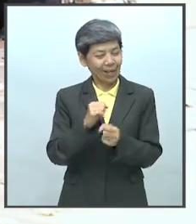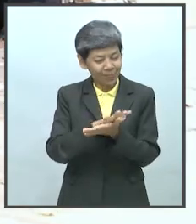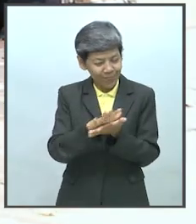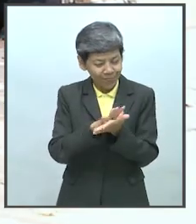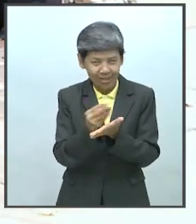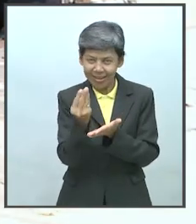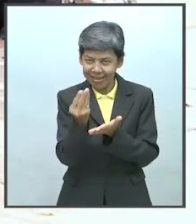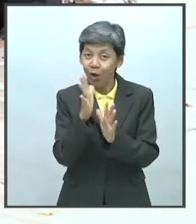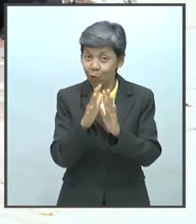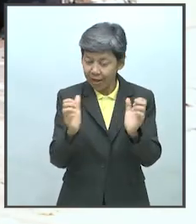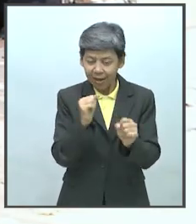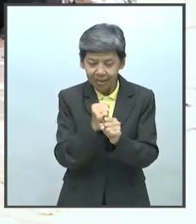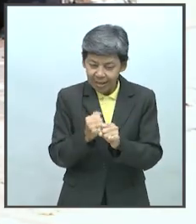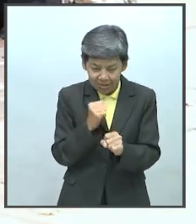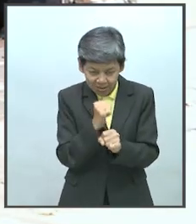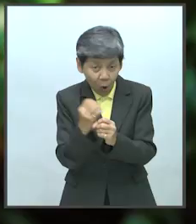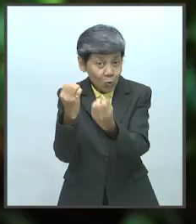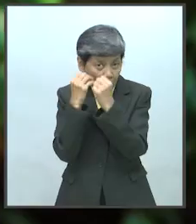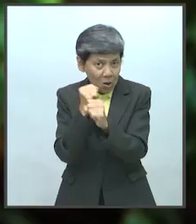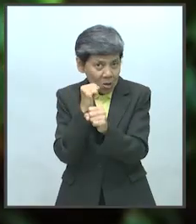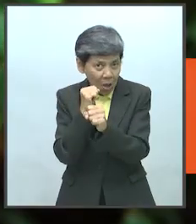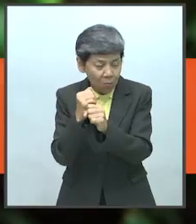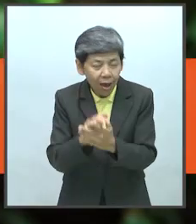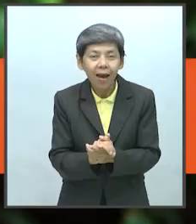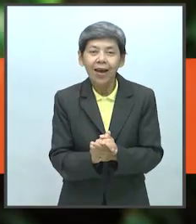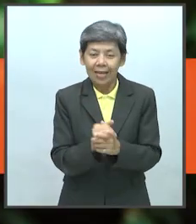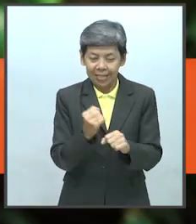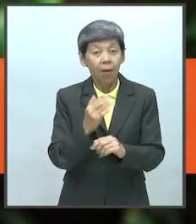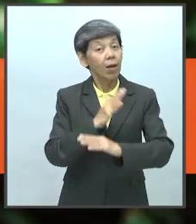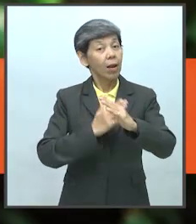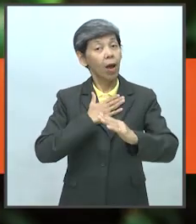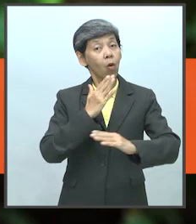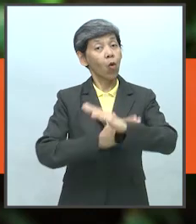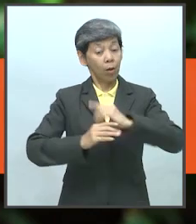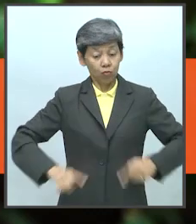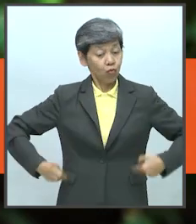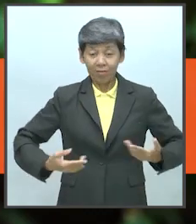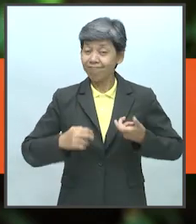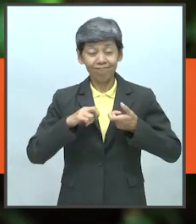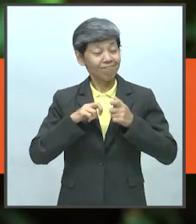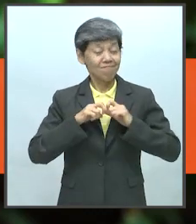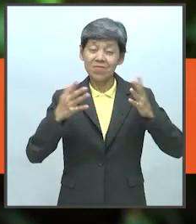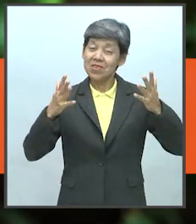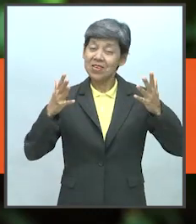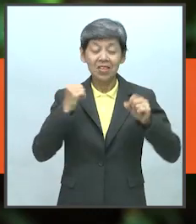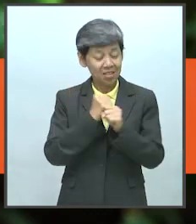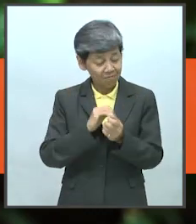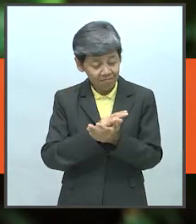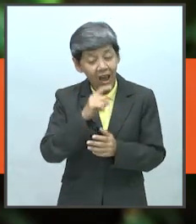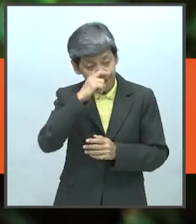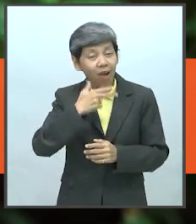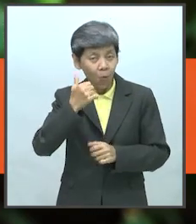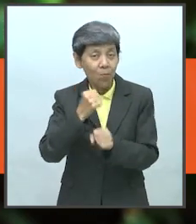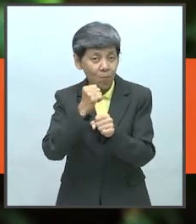ค่ะเข้าไปในคลาสที่เขาสอนจริงเลยการเป็นคนพิการหรือว่านั่งวีลแชร์ไม่เป็นอุปสรรคเลยค่ะกับการทำขนมของที่นี่นะคะอ